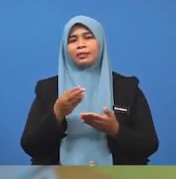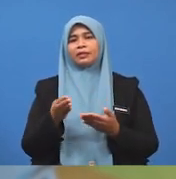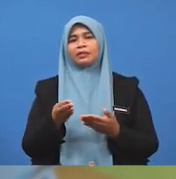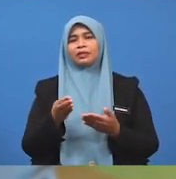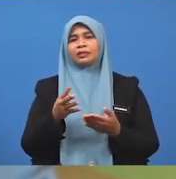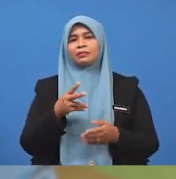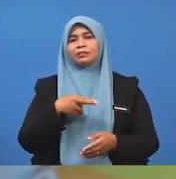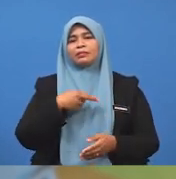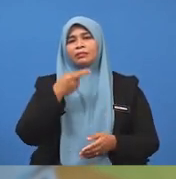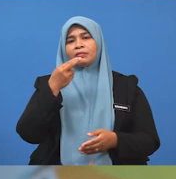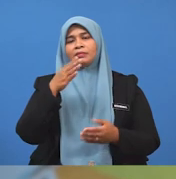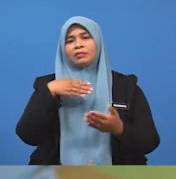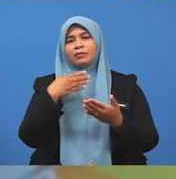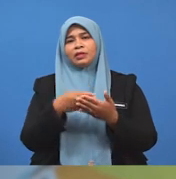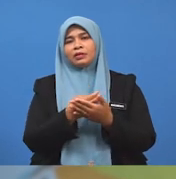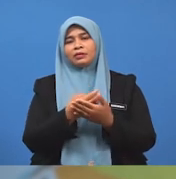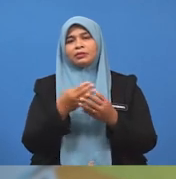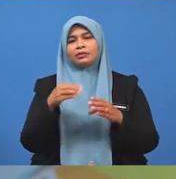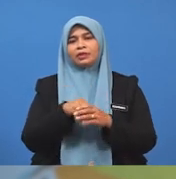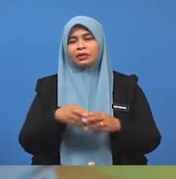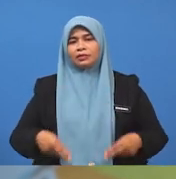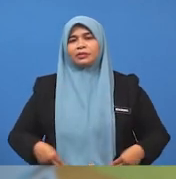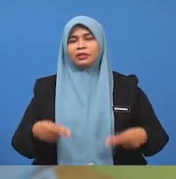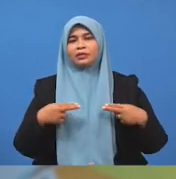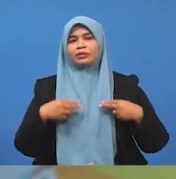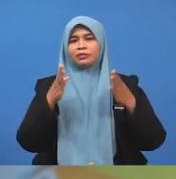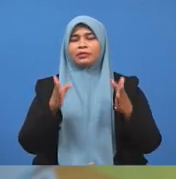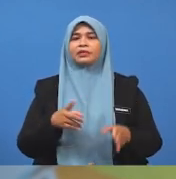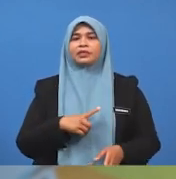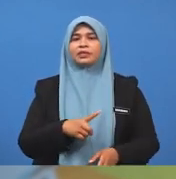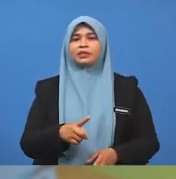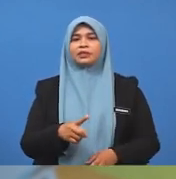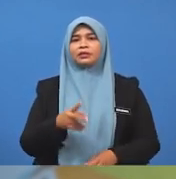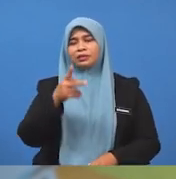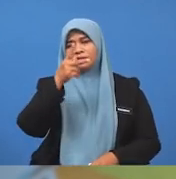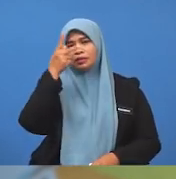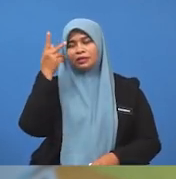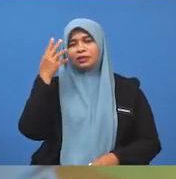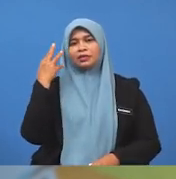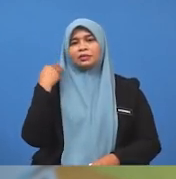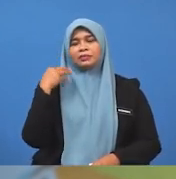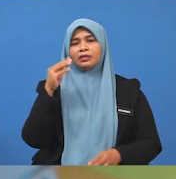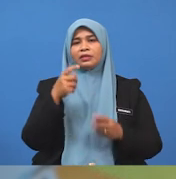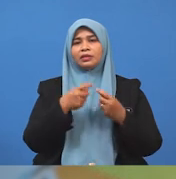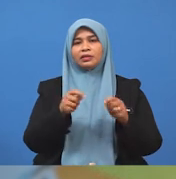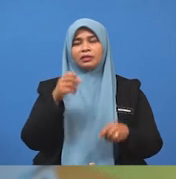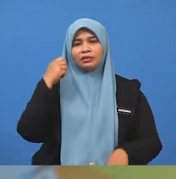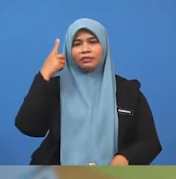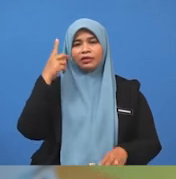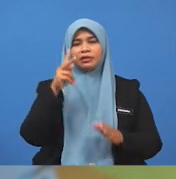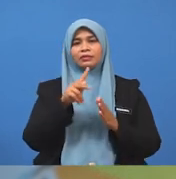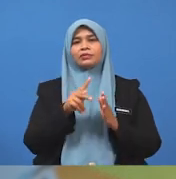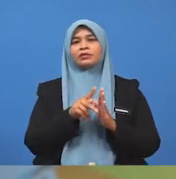Islam kerana mereka telah memahami konsep kehidupan yang